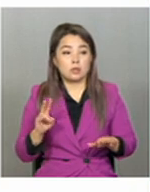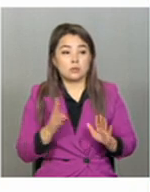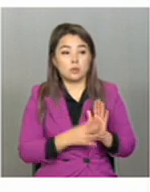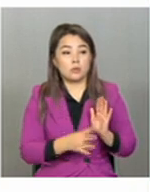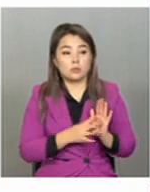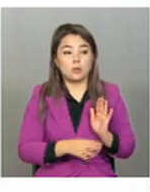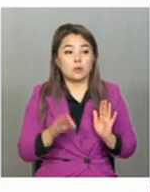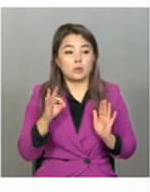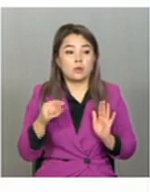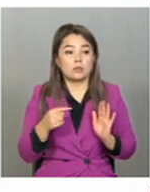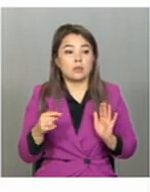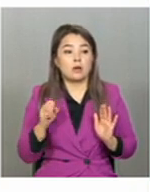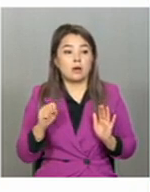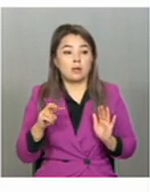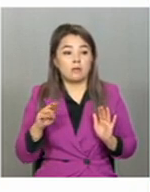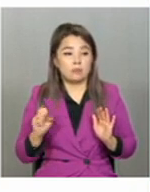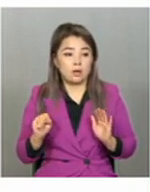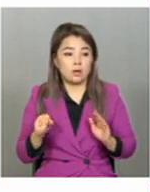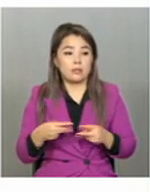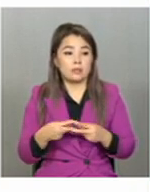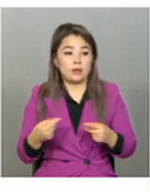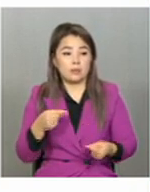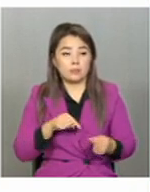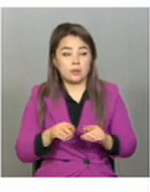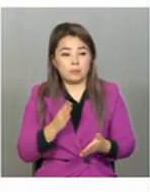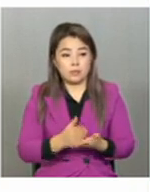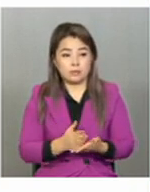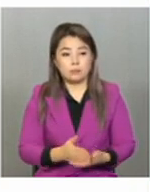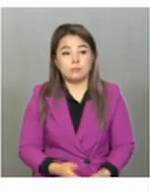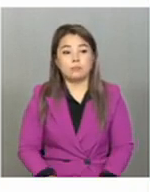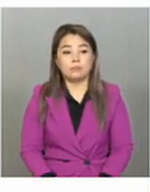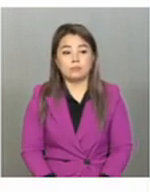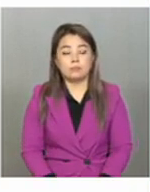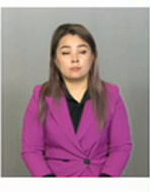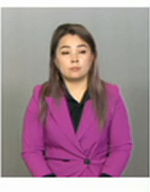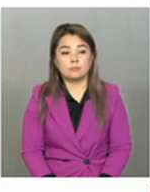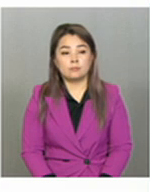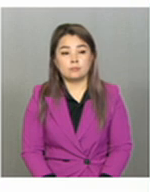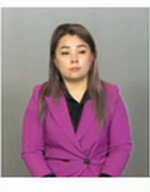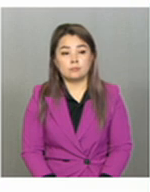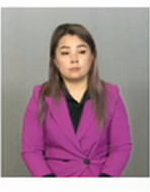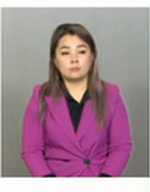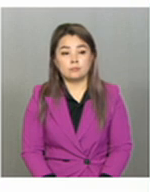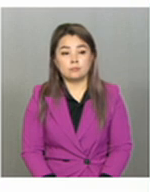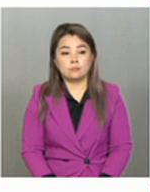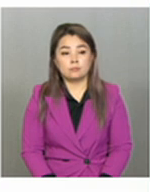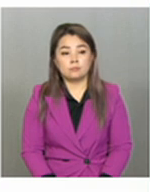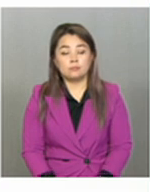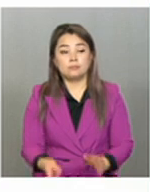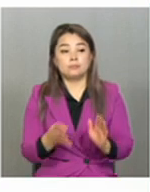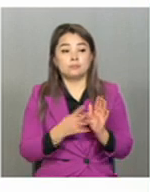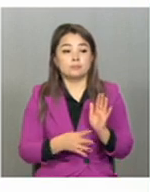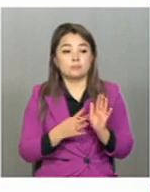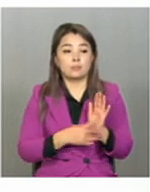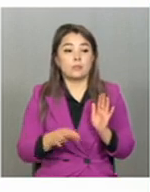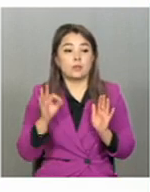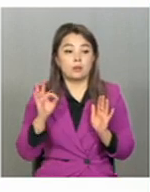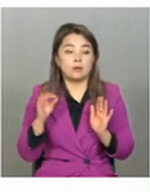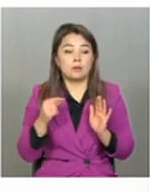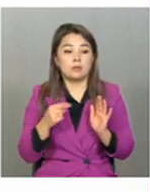азайтылған альфа өзара тең екен. Ары қарай 90 градус азайтылған